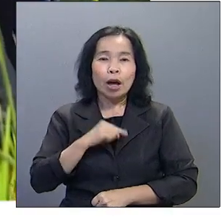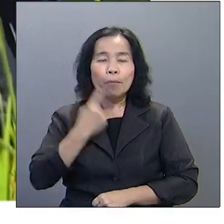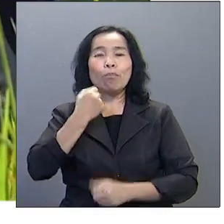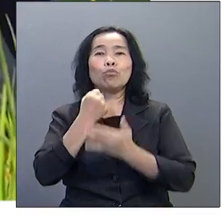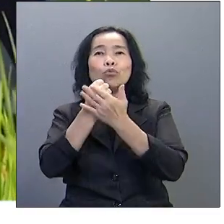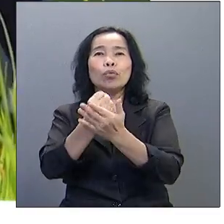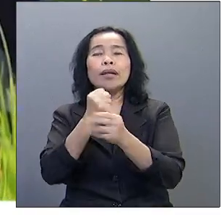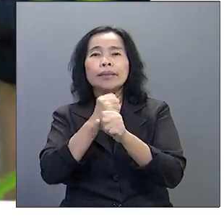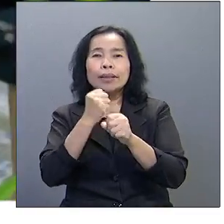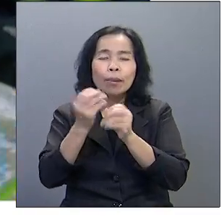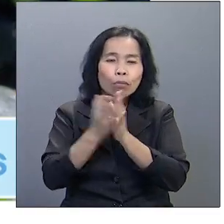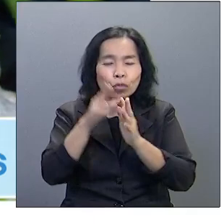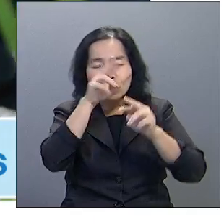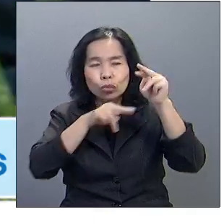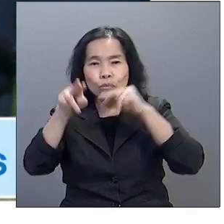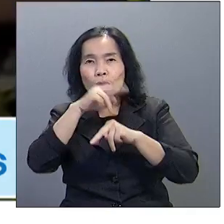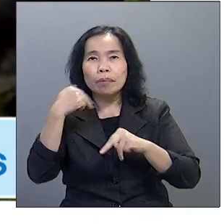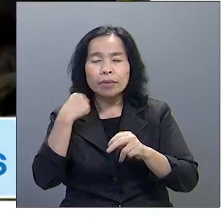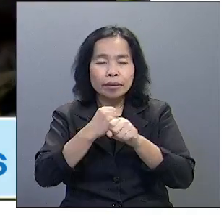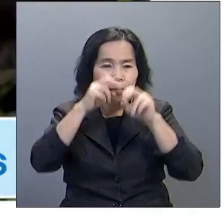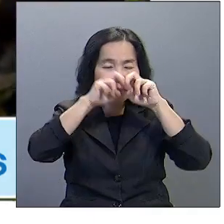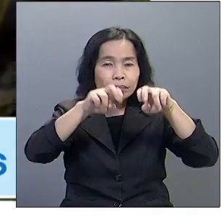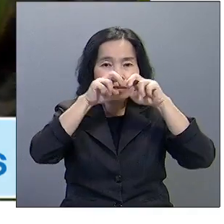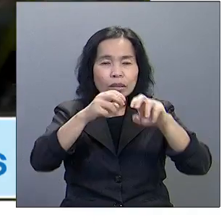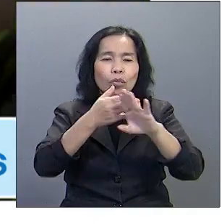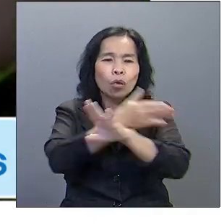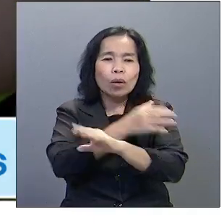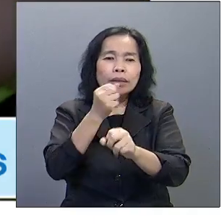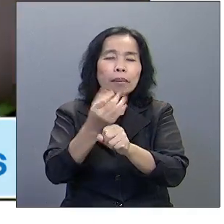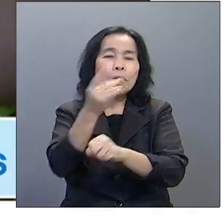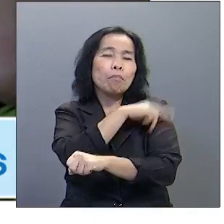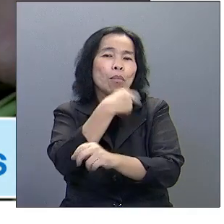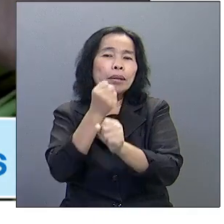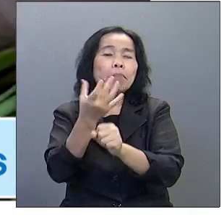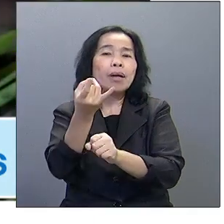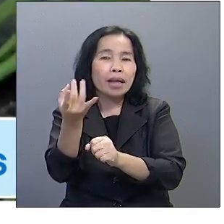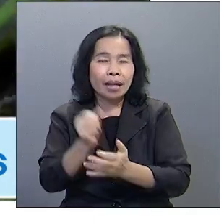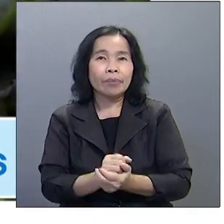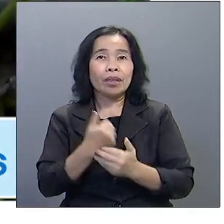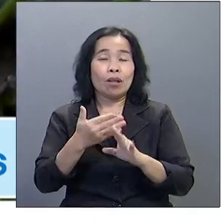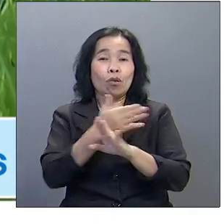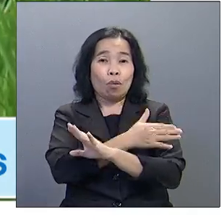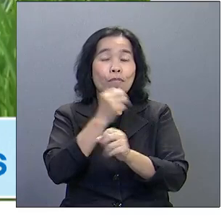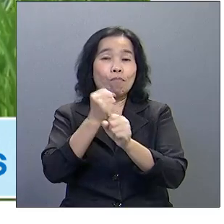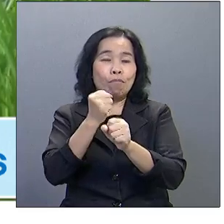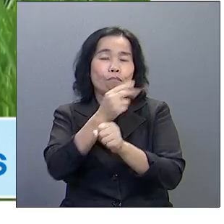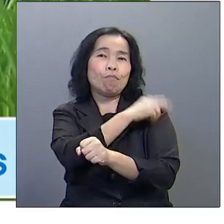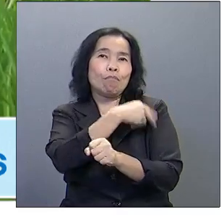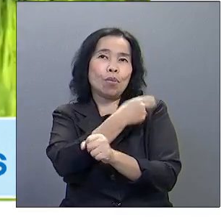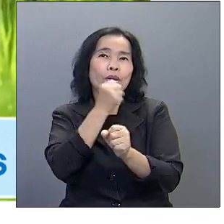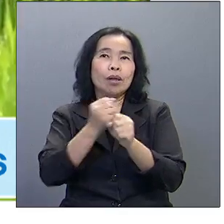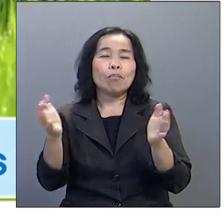ช่วยดูแลไปช่วยดูงานแล้วก็ไปศึกษามาว่าก่อนหน้าเแกทำอะไรบ้างเนาคือก่อนหน้าเแกก็ไปทำงานกับ